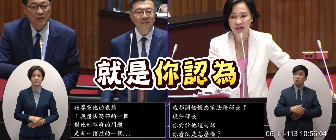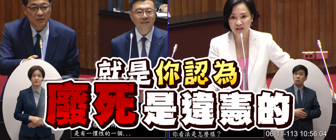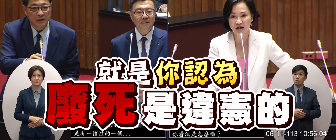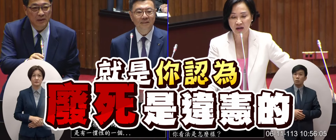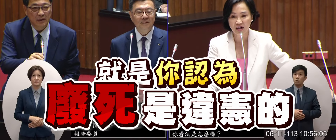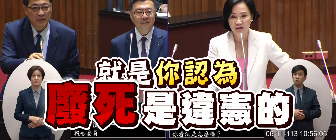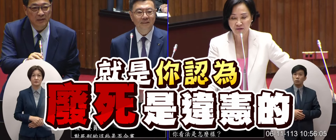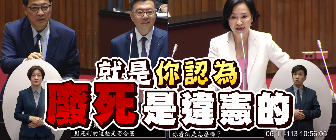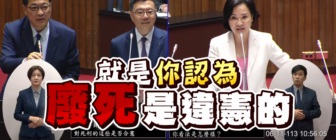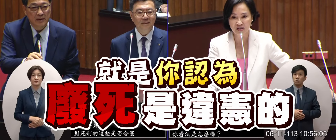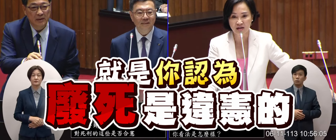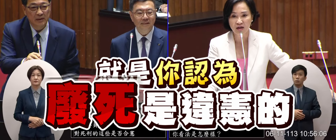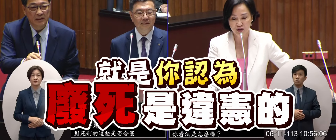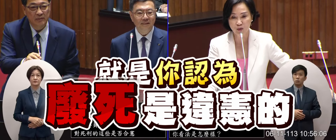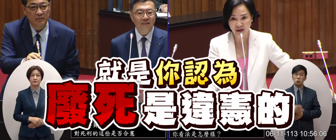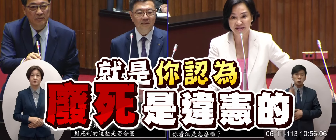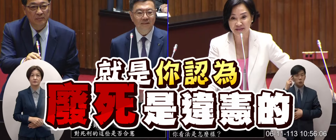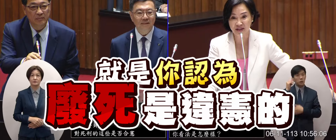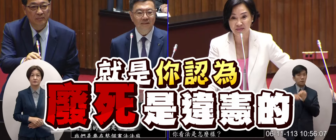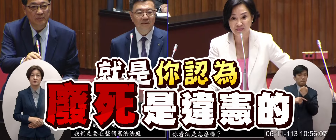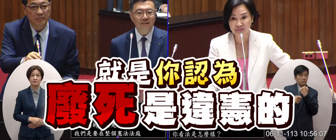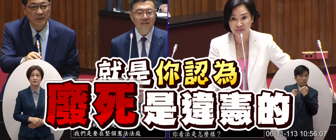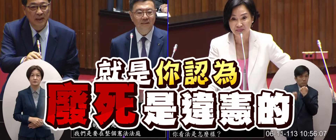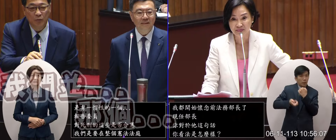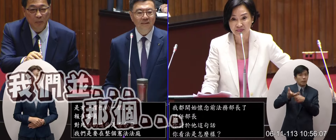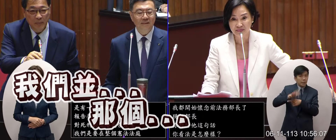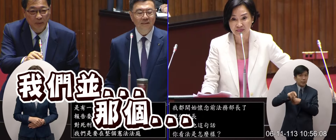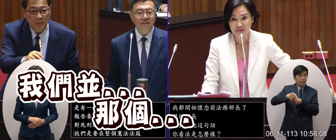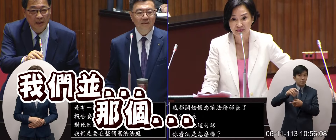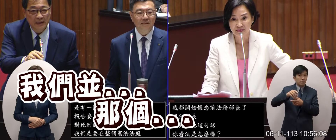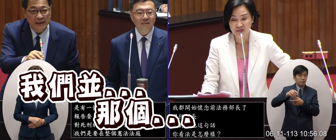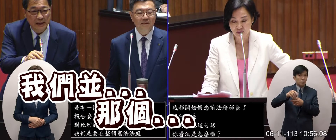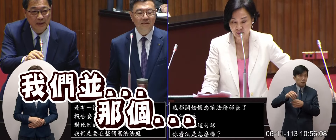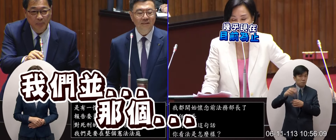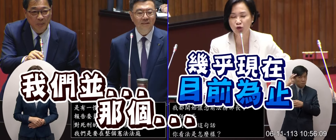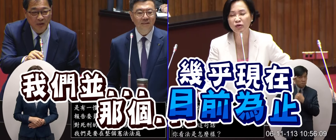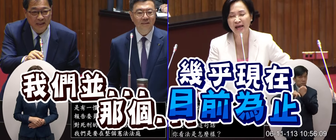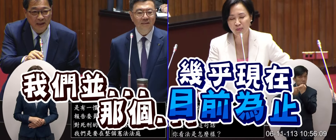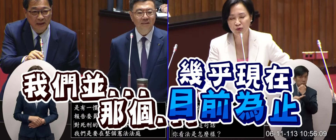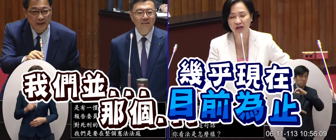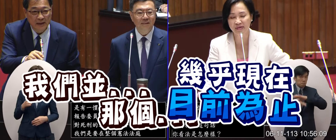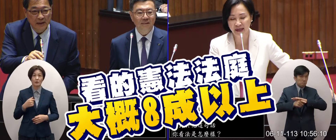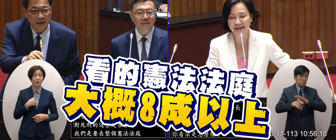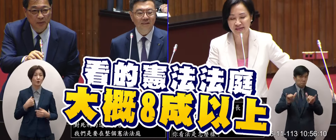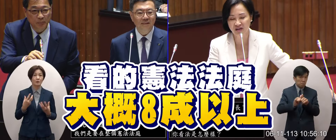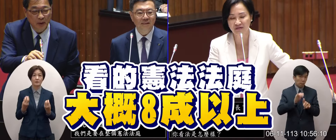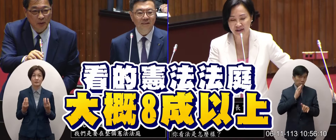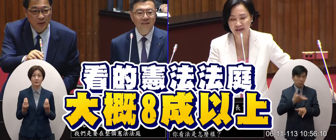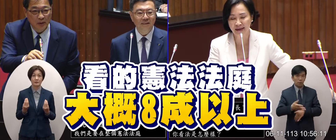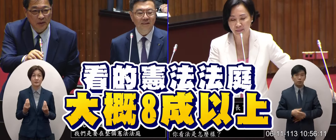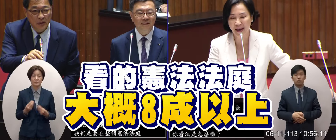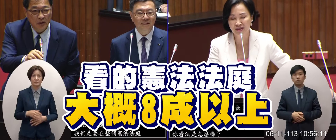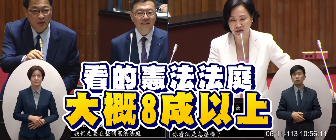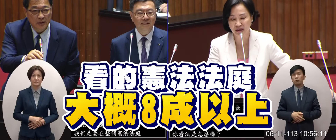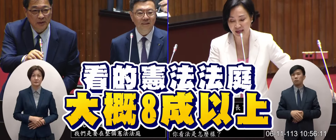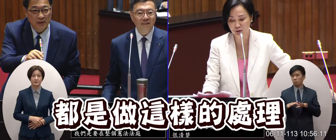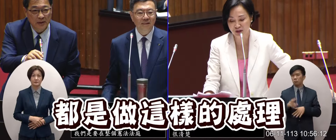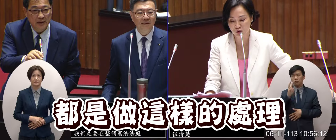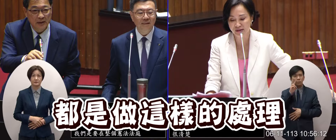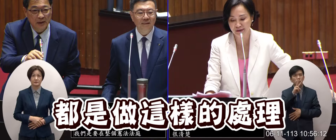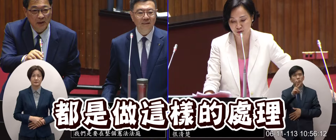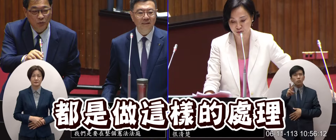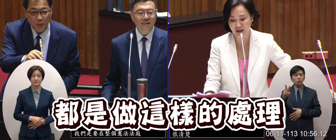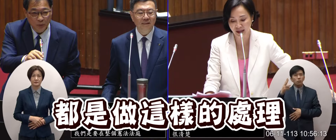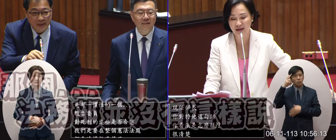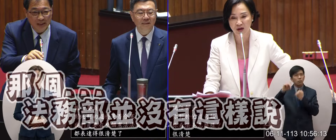为这个废死是违宪的。 我们并那个 几乎像目前为止看的宪法法庭，大概八成以上都